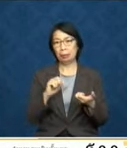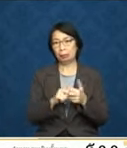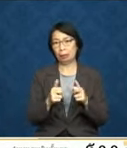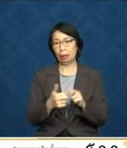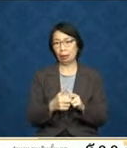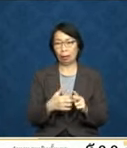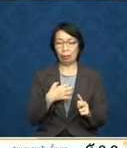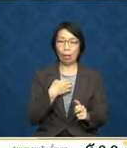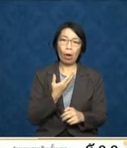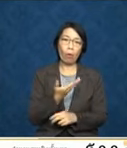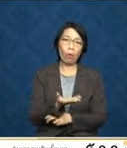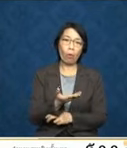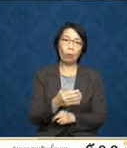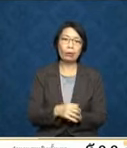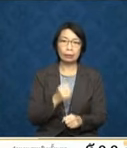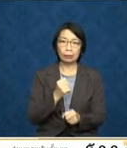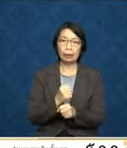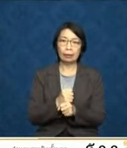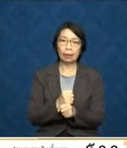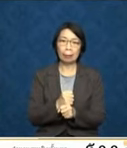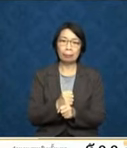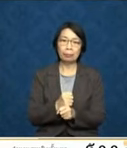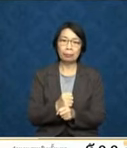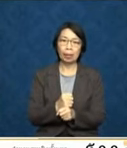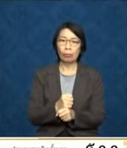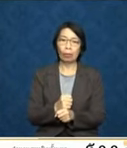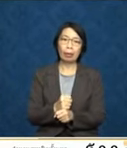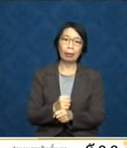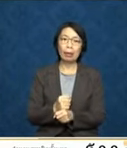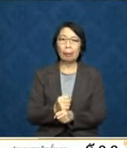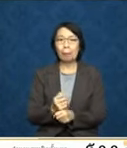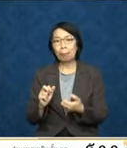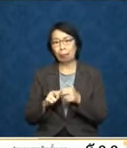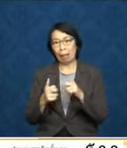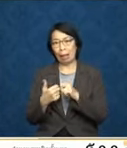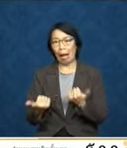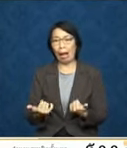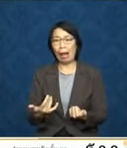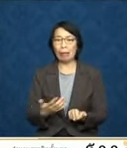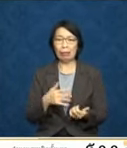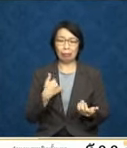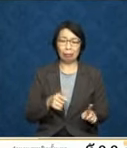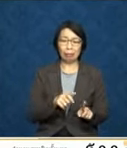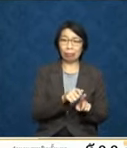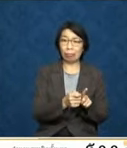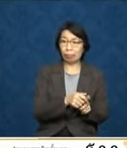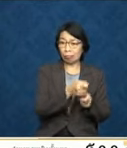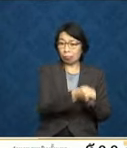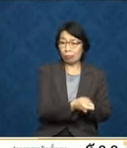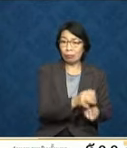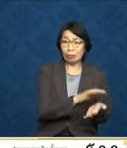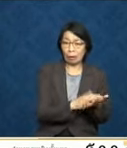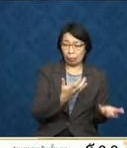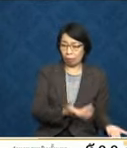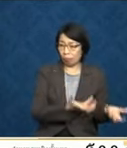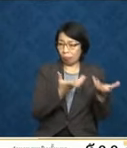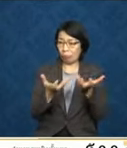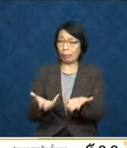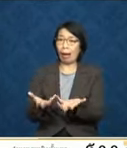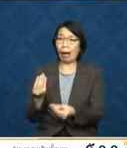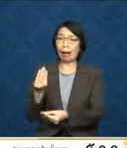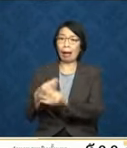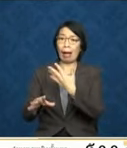วันที่1กุมภานะครับซึ่งเป็นผลเสียทำให้เกษตรกรไม่สามารถขายข้าวโพดให้พ่อค้าคนกลางได้เพราะพ่อ